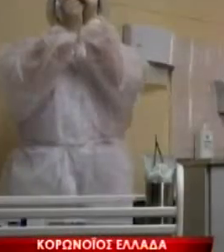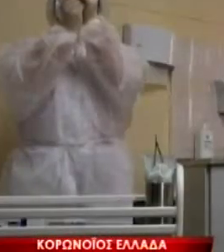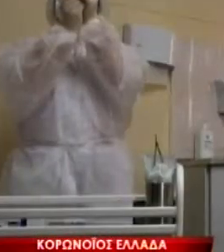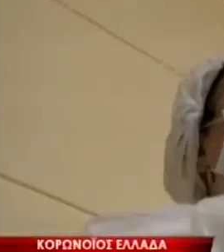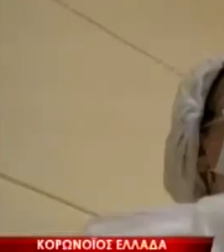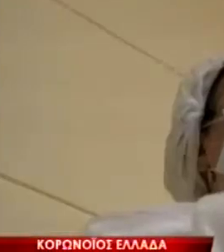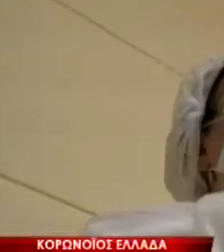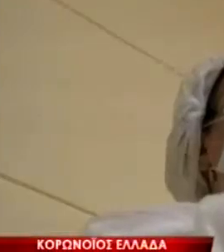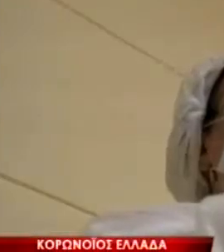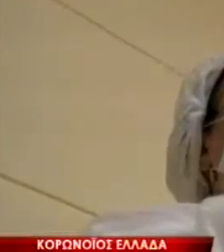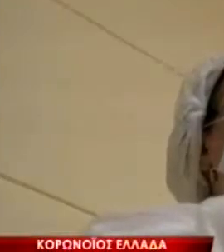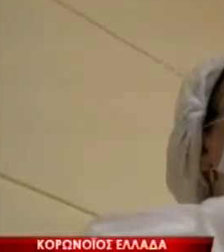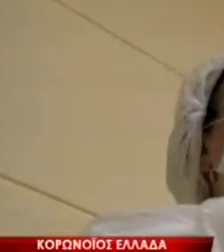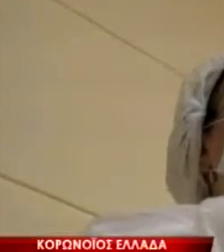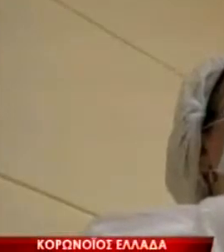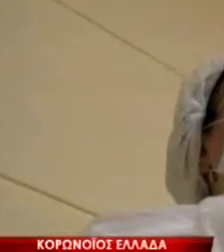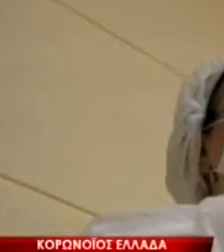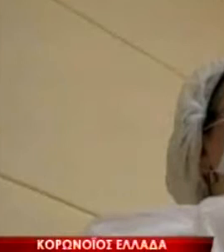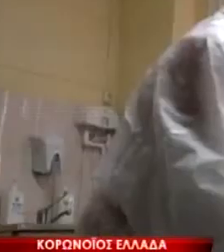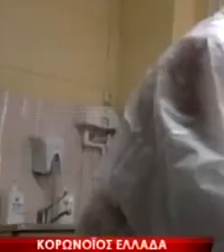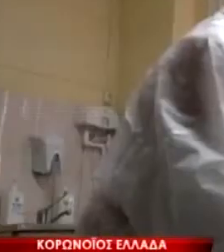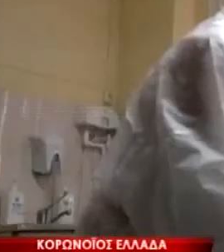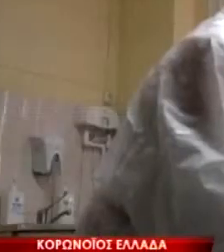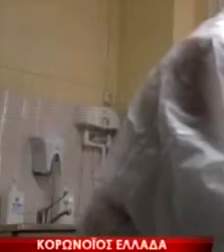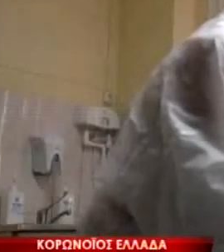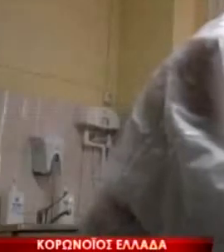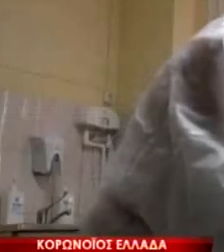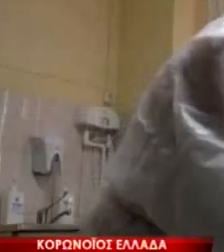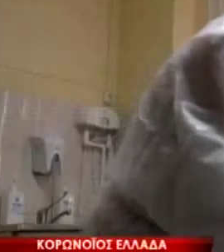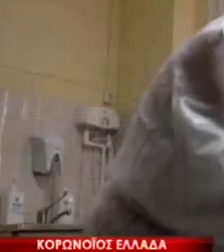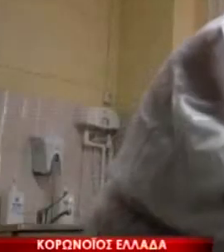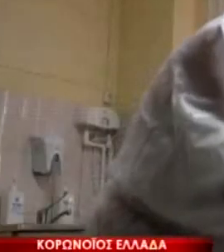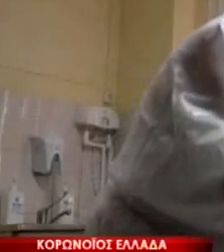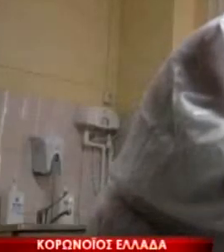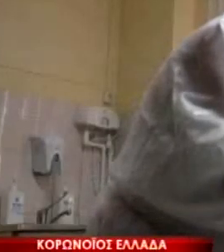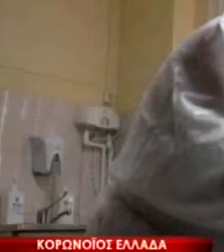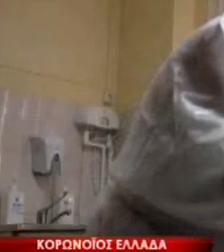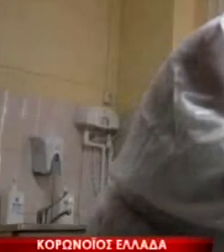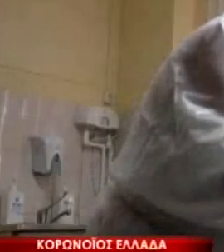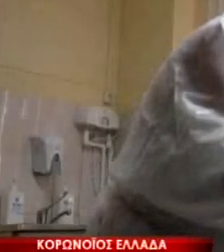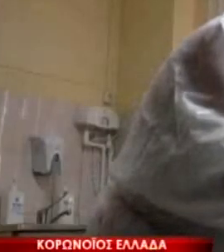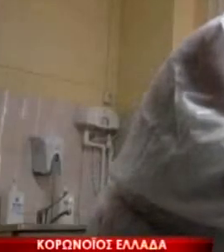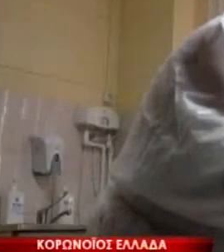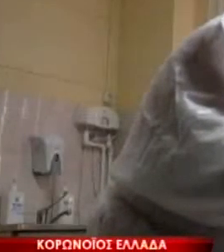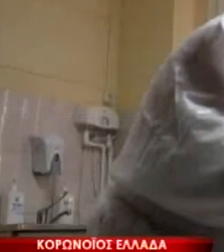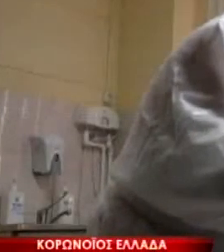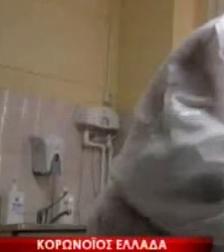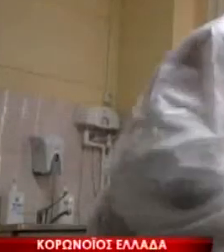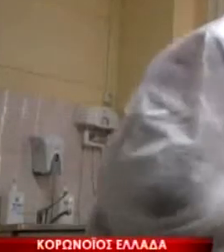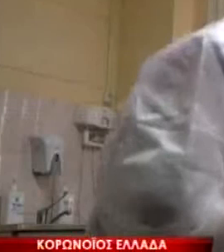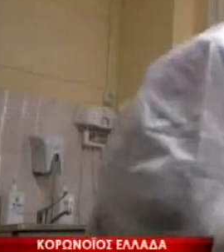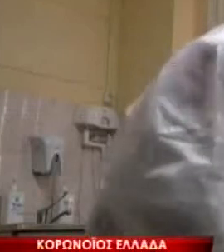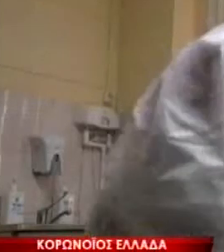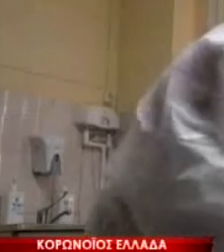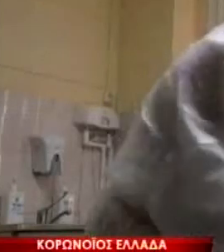κορονοϊού ανέτρεψε προβλέψεις και προσδοκίες. Όμως ο εμβολιασμός με δύο δόσεις αποτρέπει την σοβαρή εξέλιξη της νόσου κατά 92%.